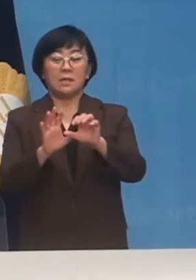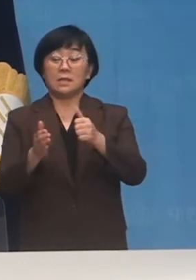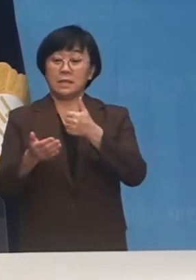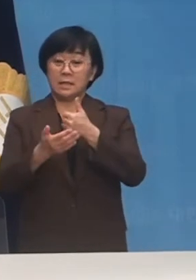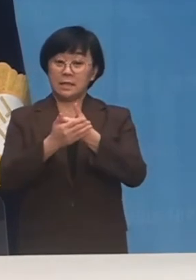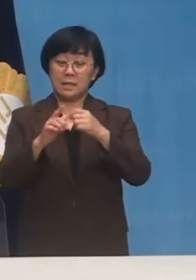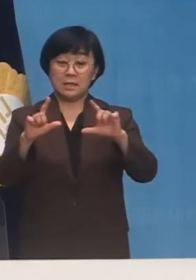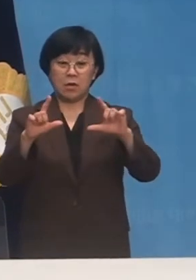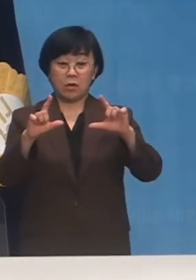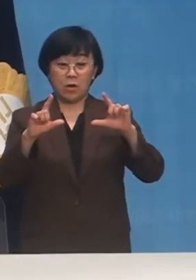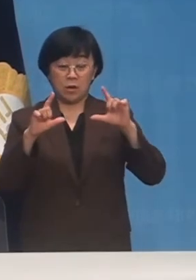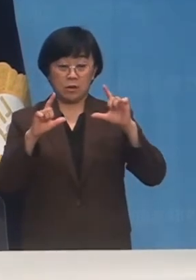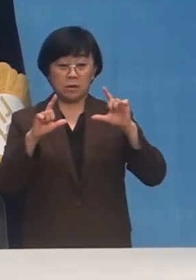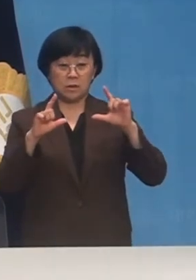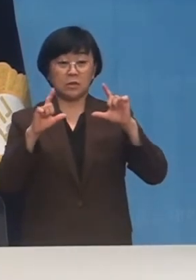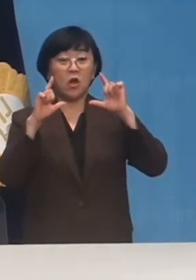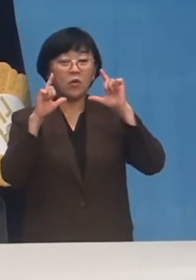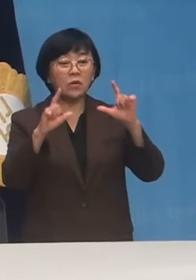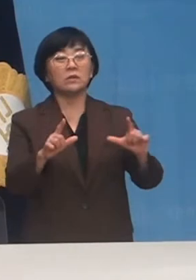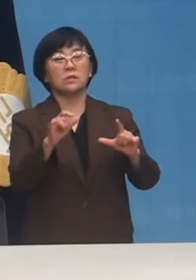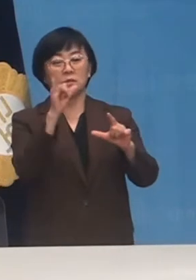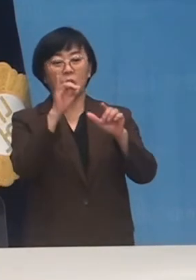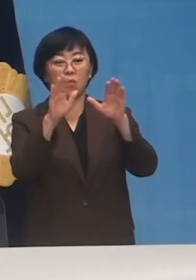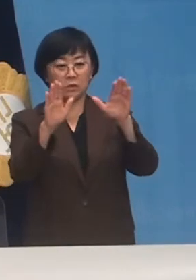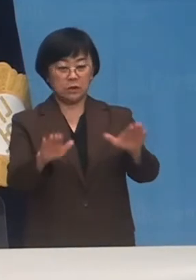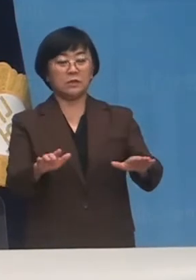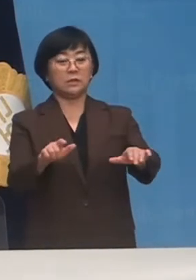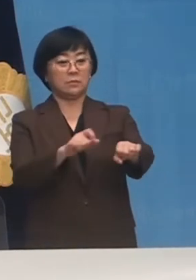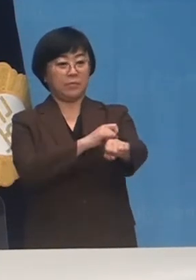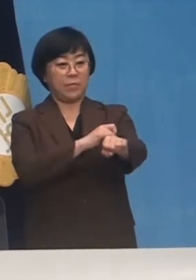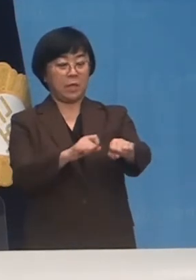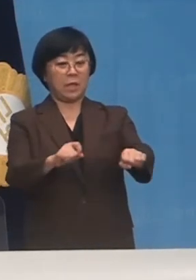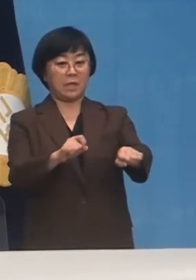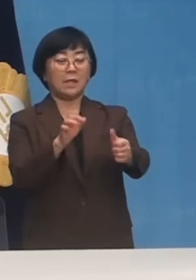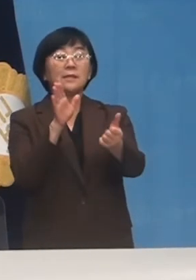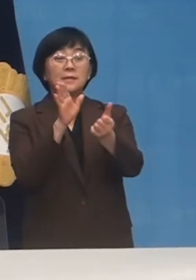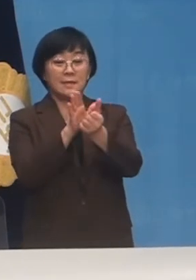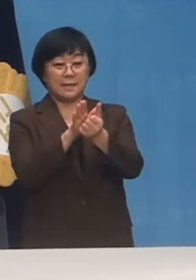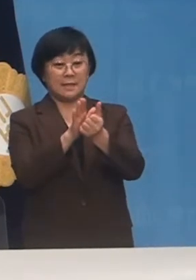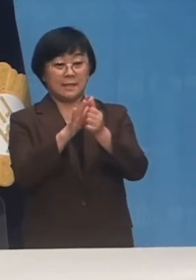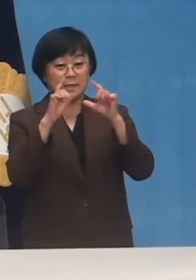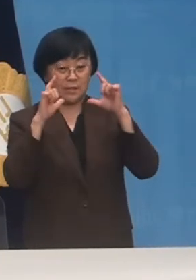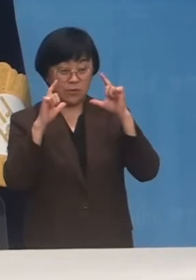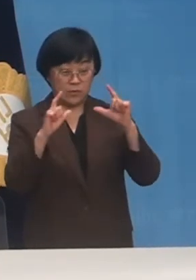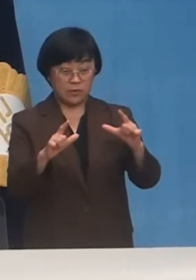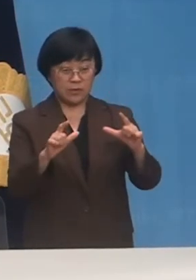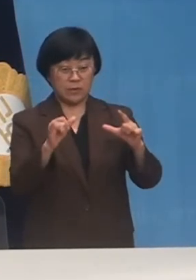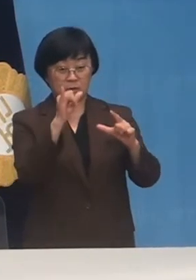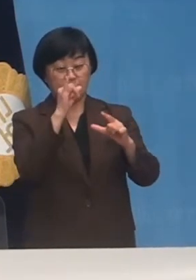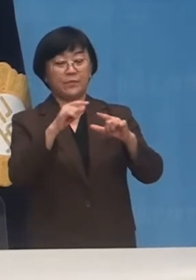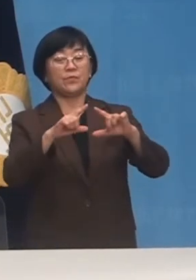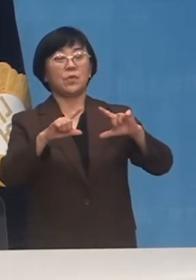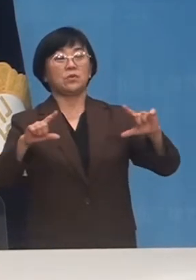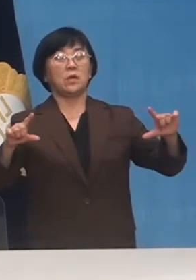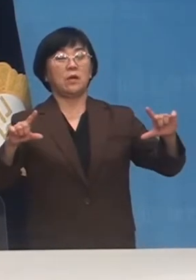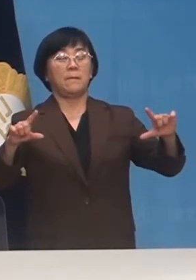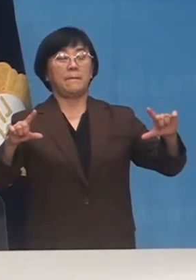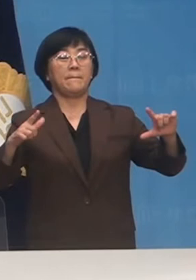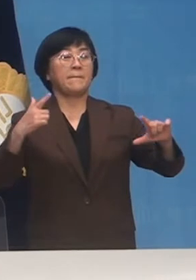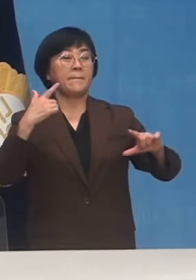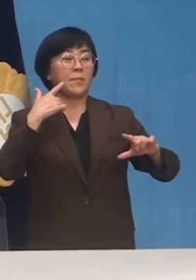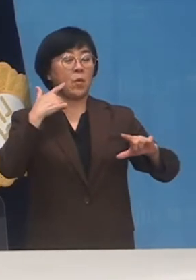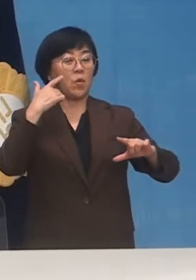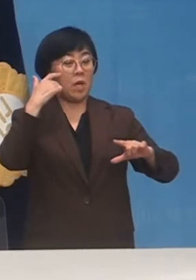선언이 있었습니다만 오늘은 매우 특별한 지지 선언이 되겠습니다. 평소